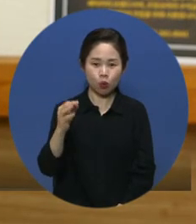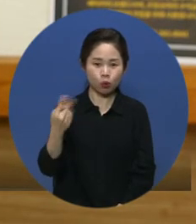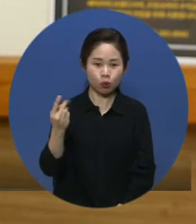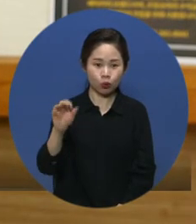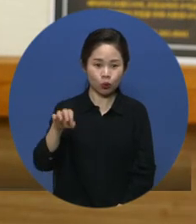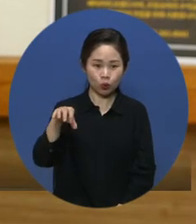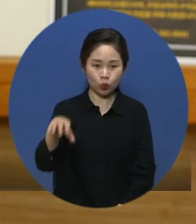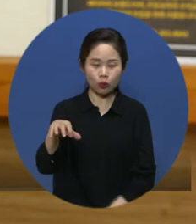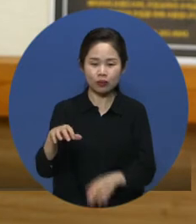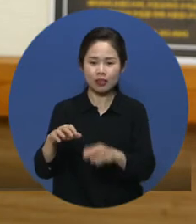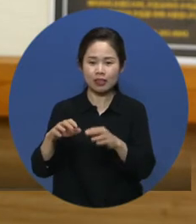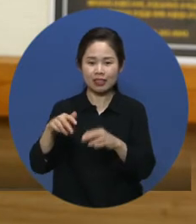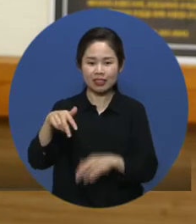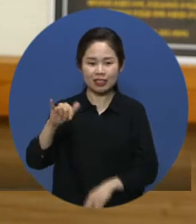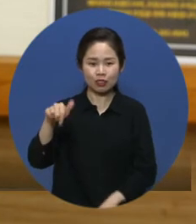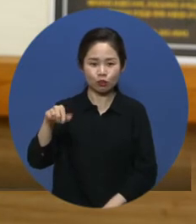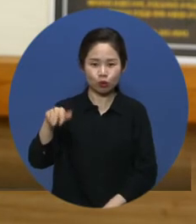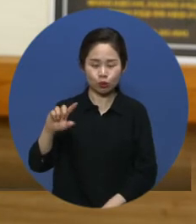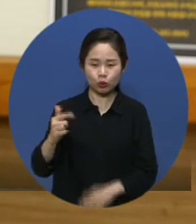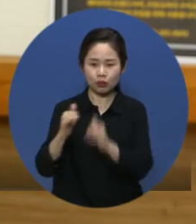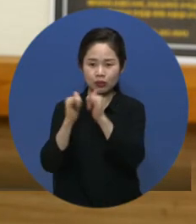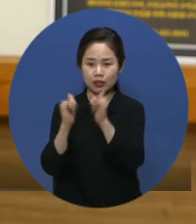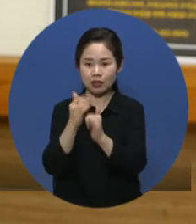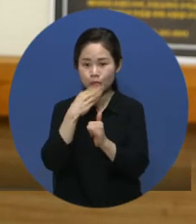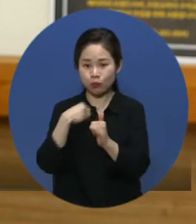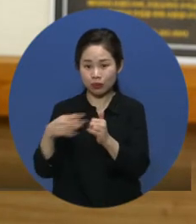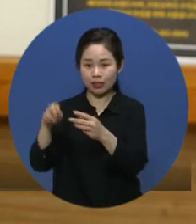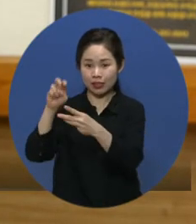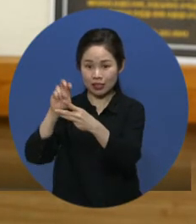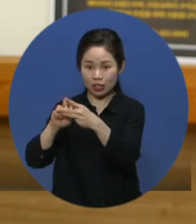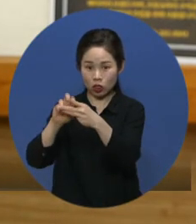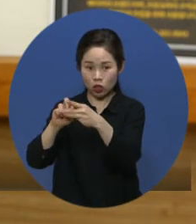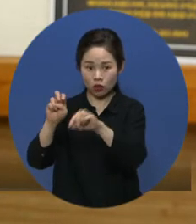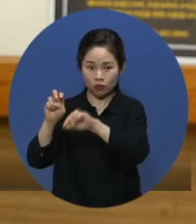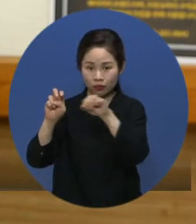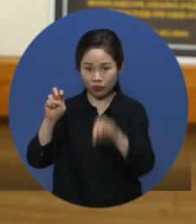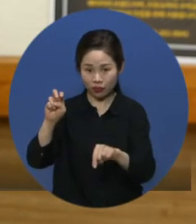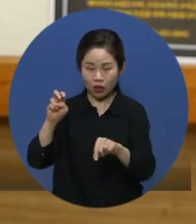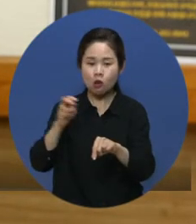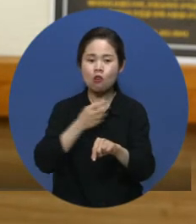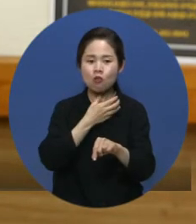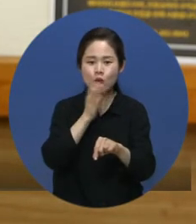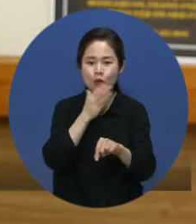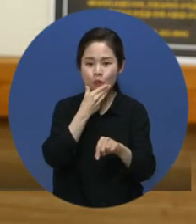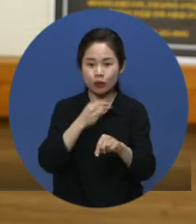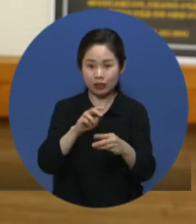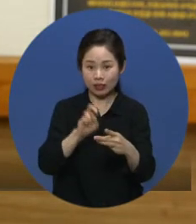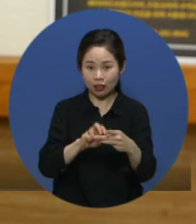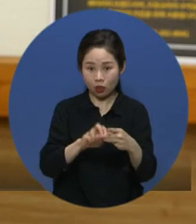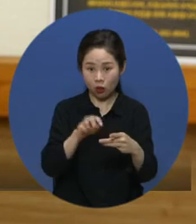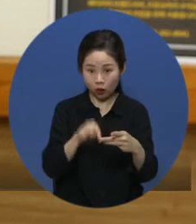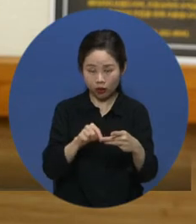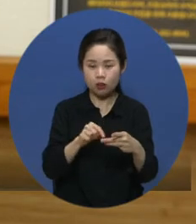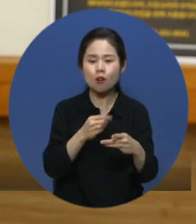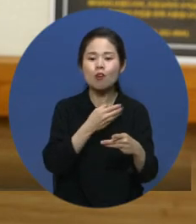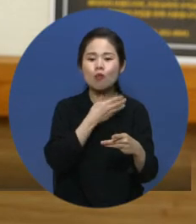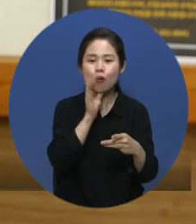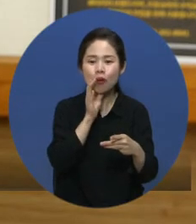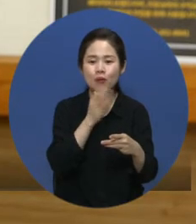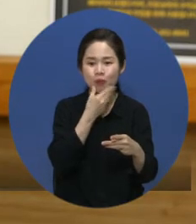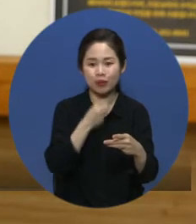지구촌 사회복지센터 안에 지구촌 노인복지센터와 노인복지센터에서는 노인복지 어르신들을 섬기고요.